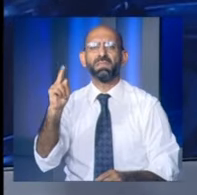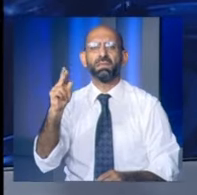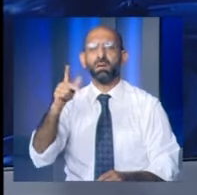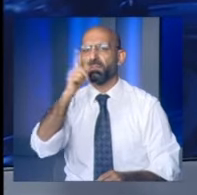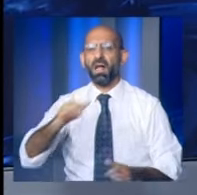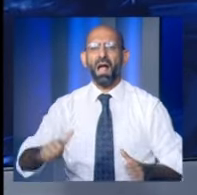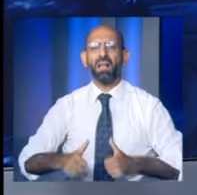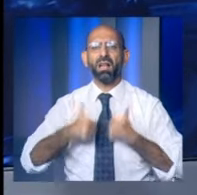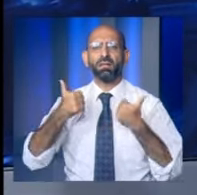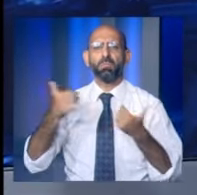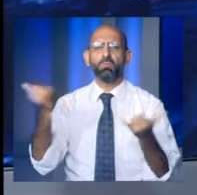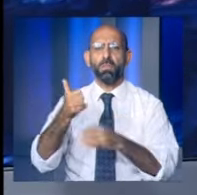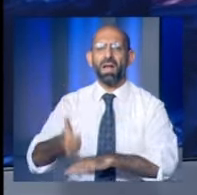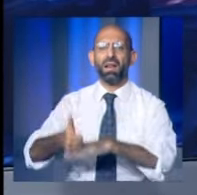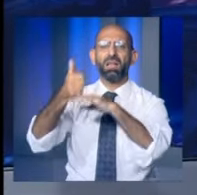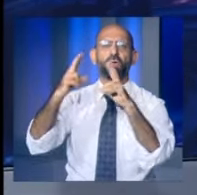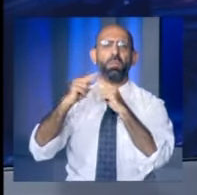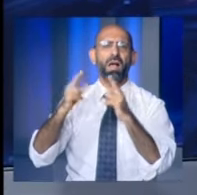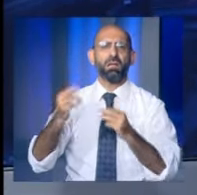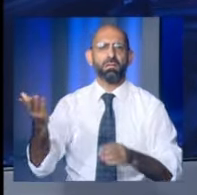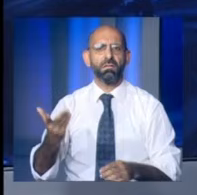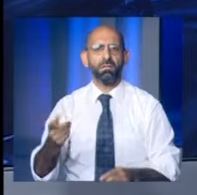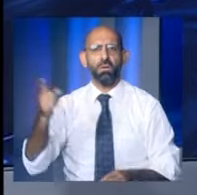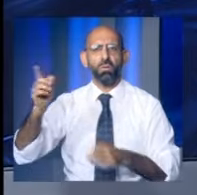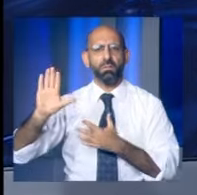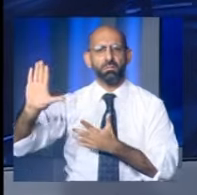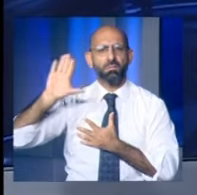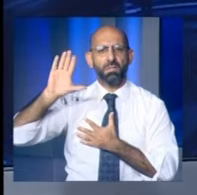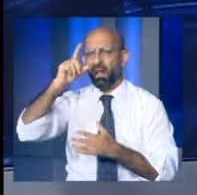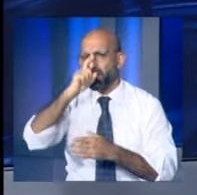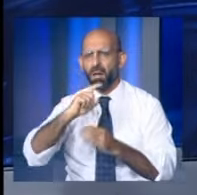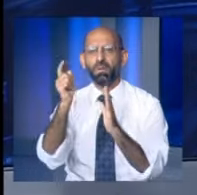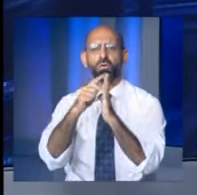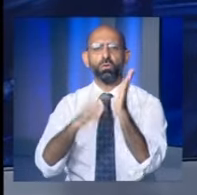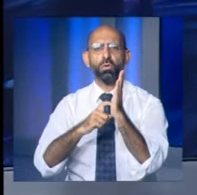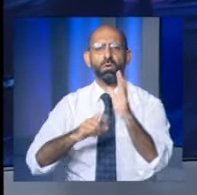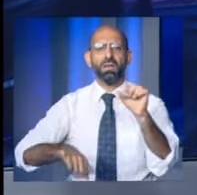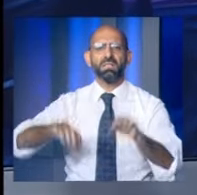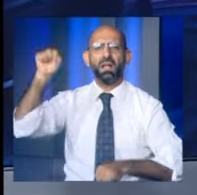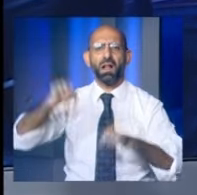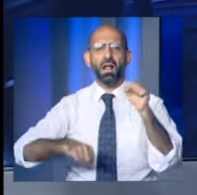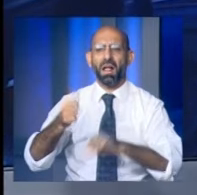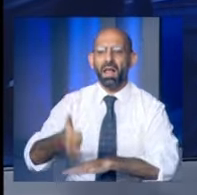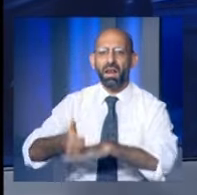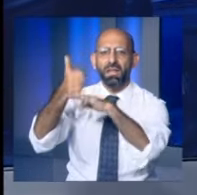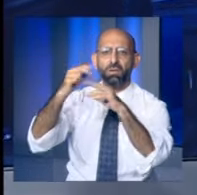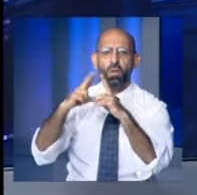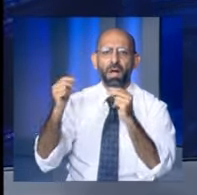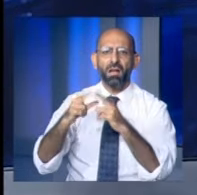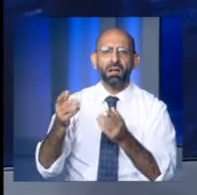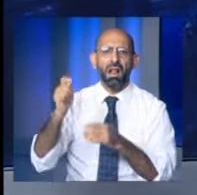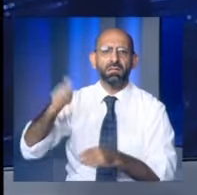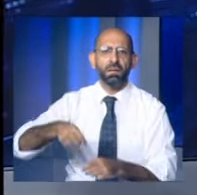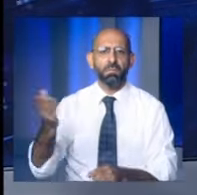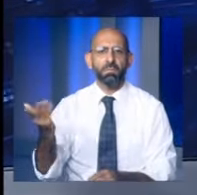لا تستقيم حياة الدولة من دون رئيس، فهو وحده يحلف بالله العظيم أنه يحترم دستور الأمة